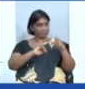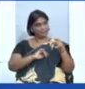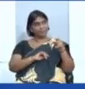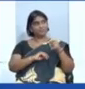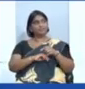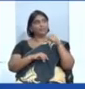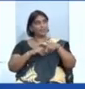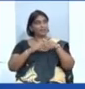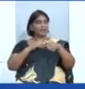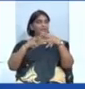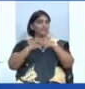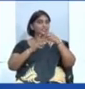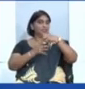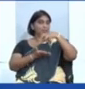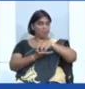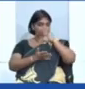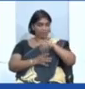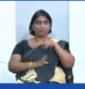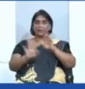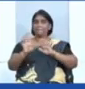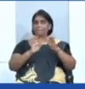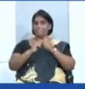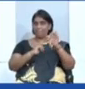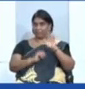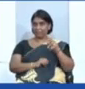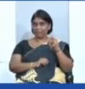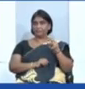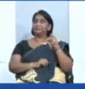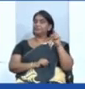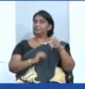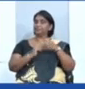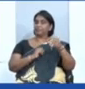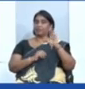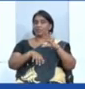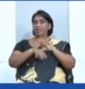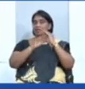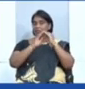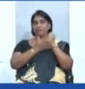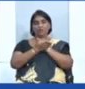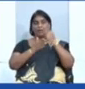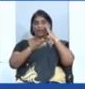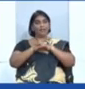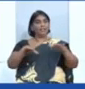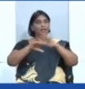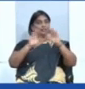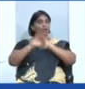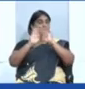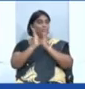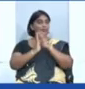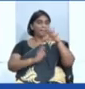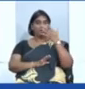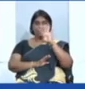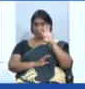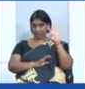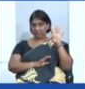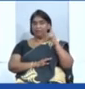අතර දැනට බස්නාහිර පළාත් සභාව යටතේ පරිපාලනය වෙනවා. මේ වන විට එම රෝහලේ මුළු ඇඳන් ධාරිතාව